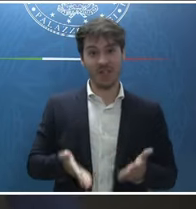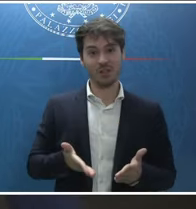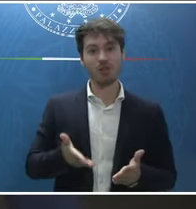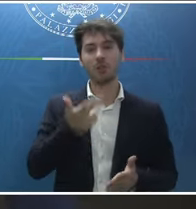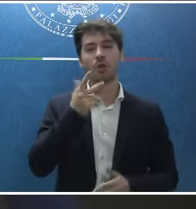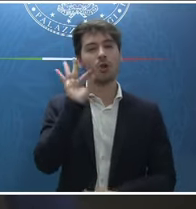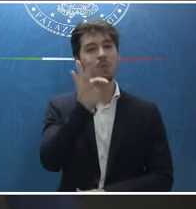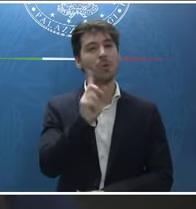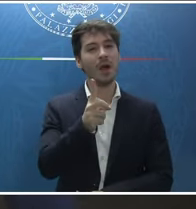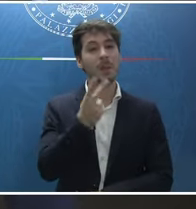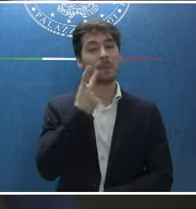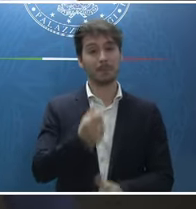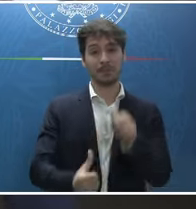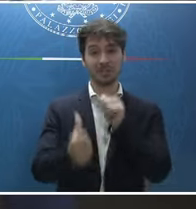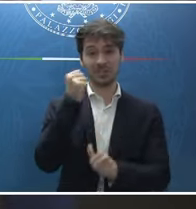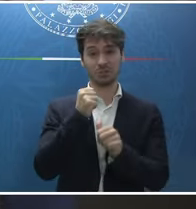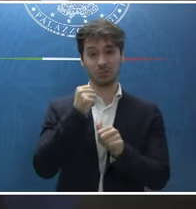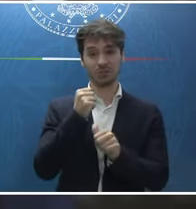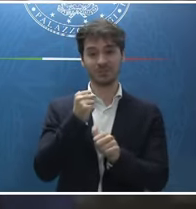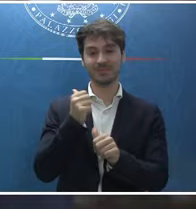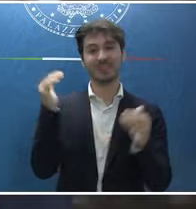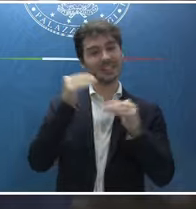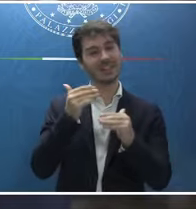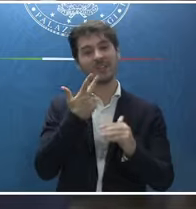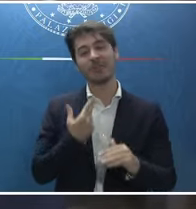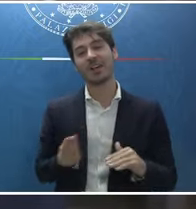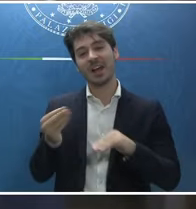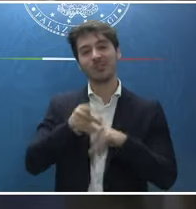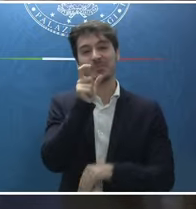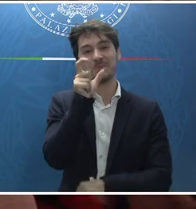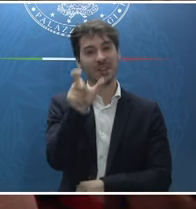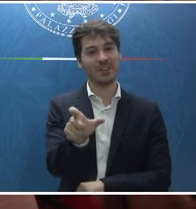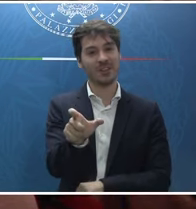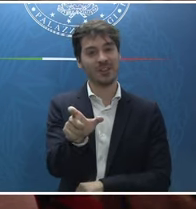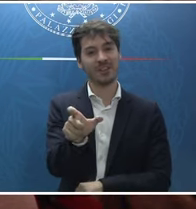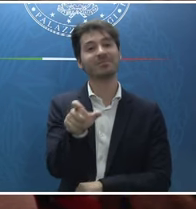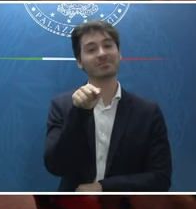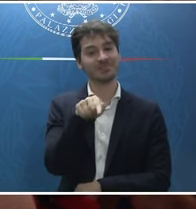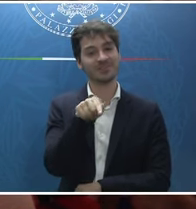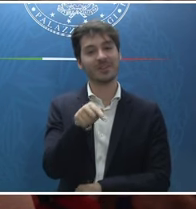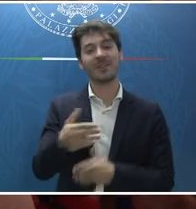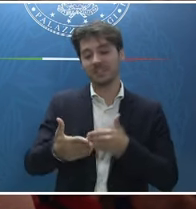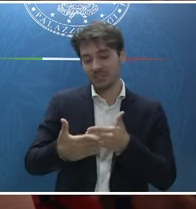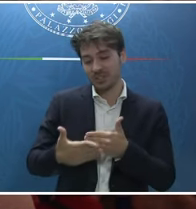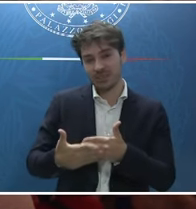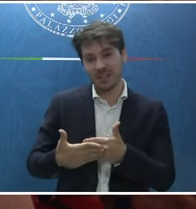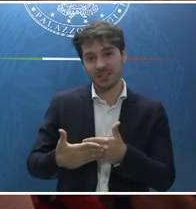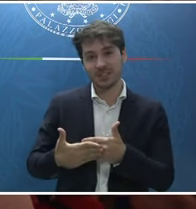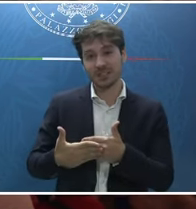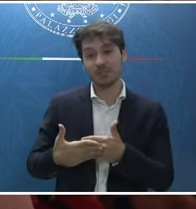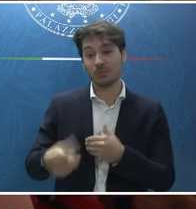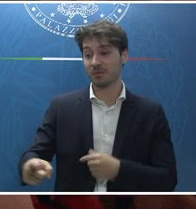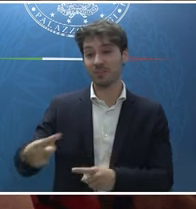parola prevenzione, ma stasera ne aggiungiamo un'altra. Aggiungiamo la parola vicinanza, perché dalle